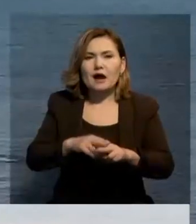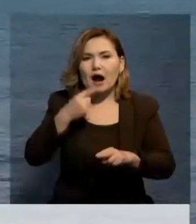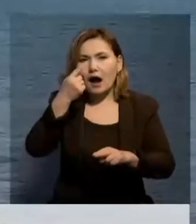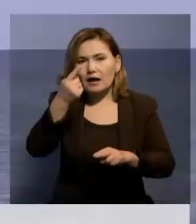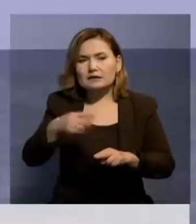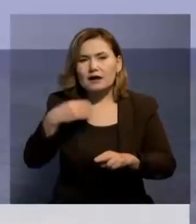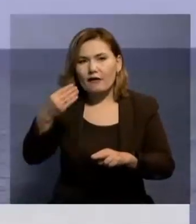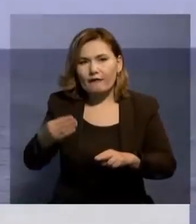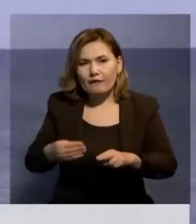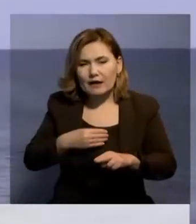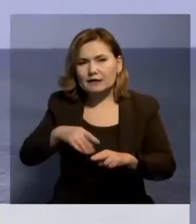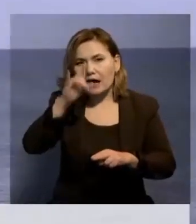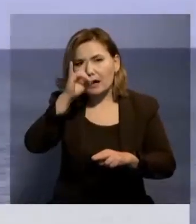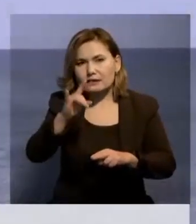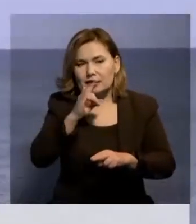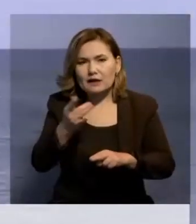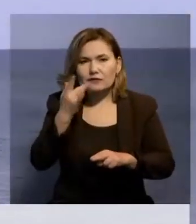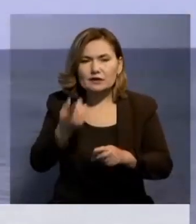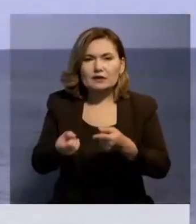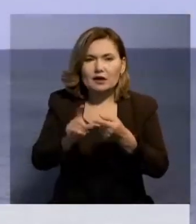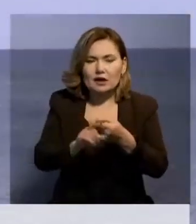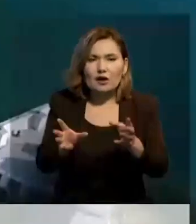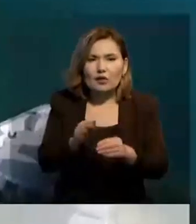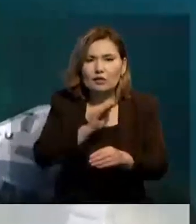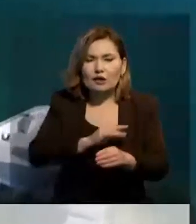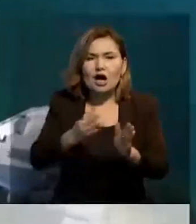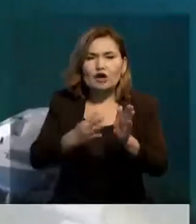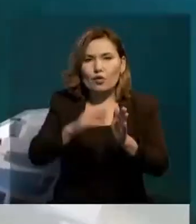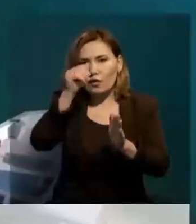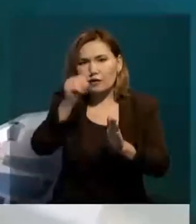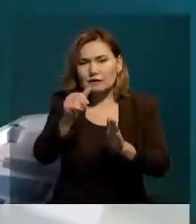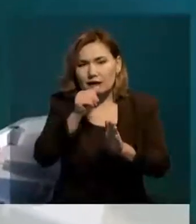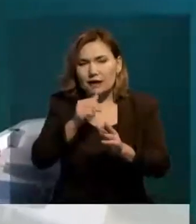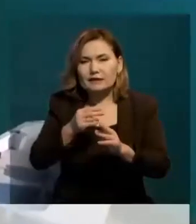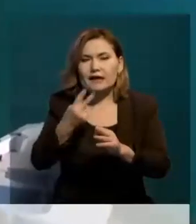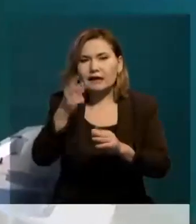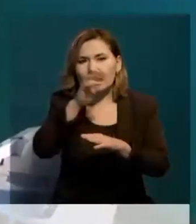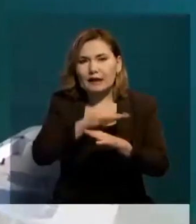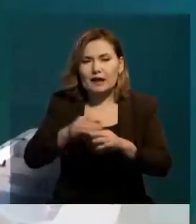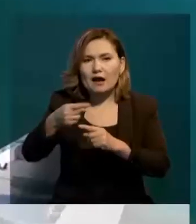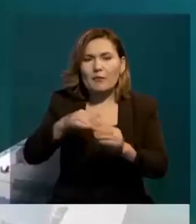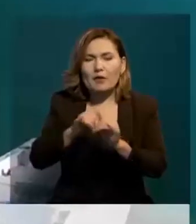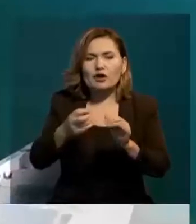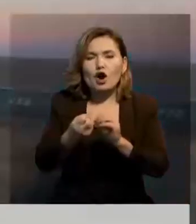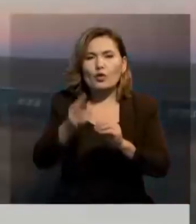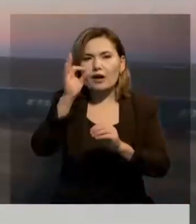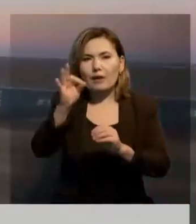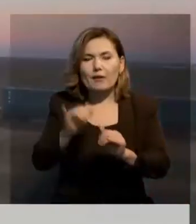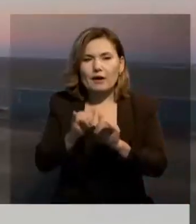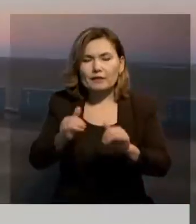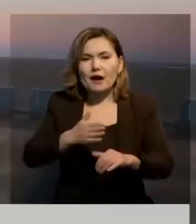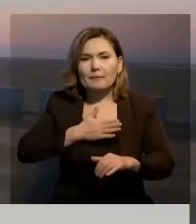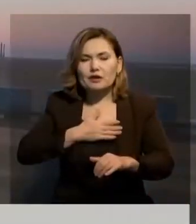Франциямен алыс-беріс азайған емес. Биылғы 9 айда екі ел арасындағы тауар айналымы 12%-ға өсті.